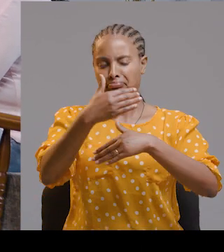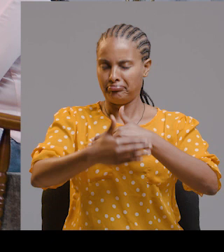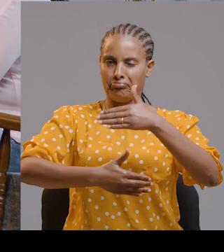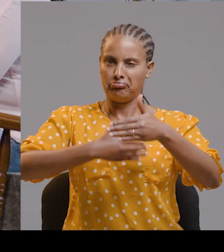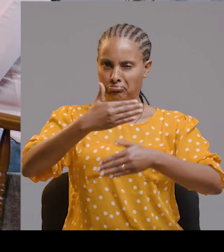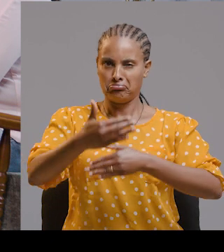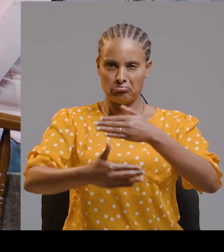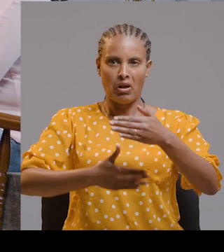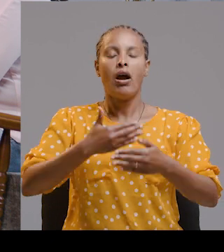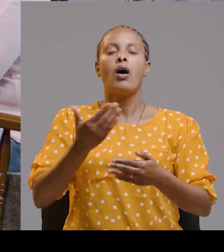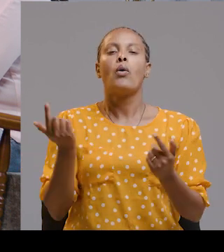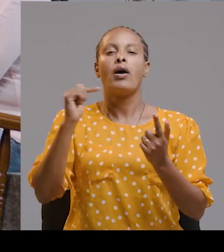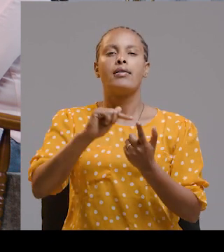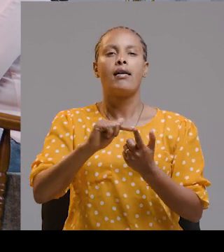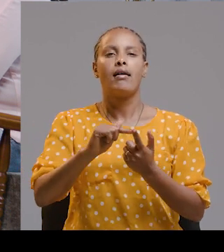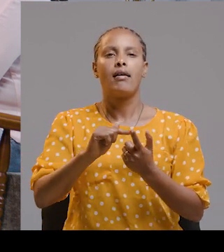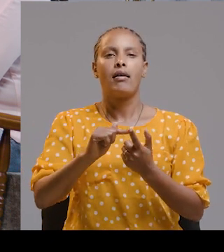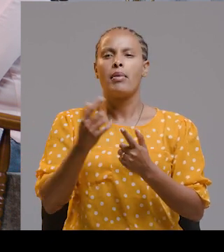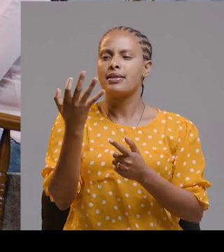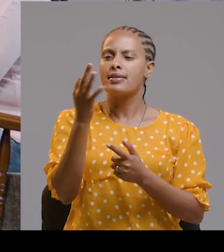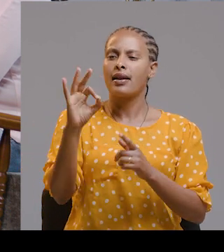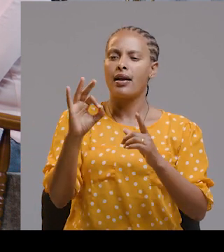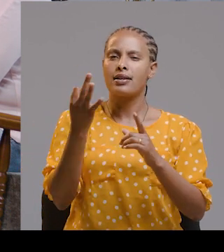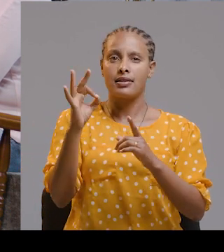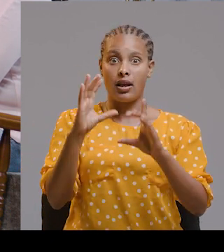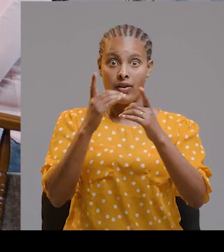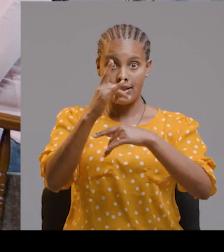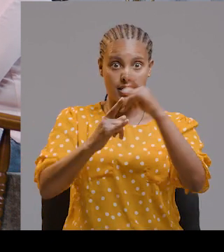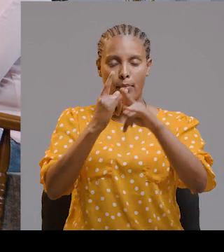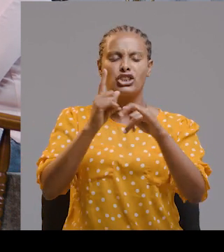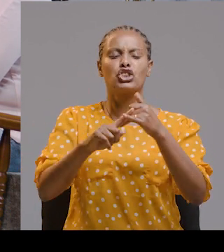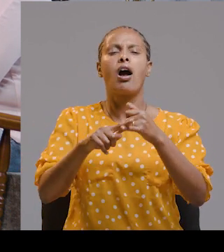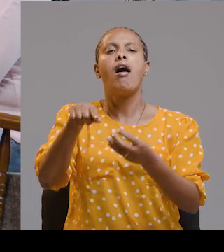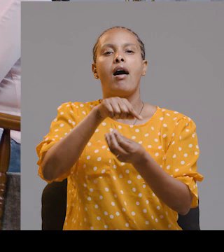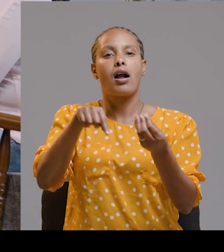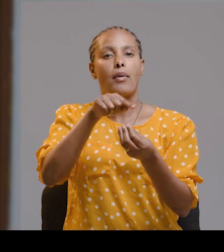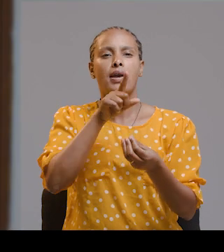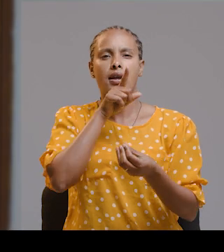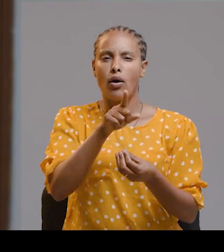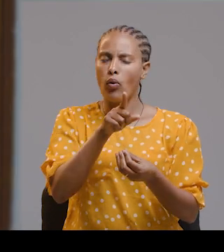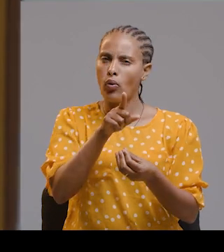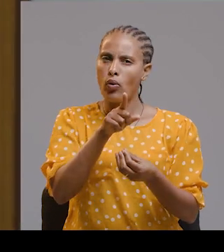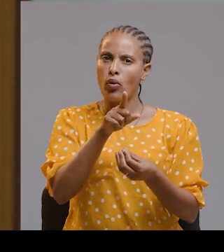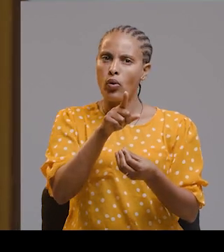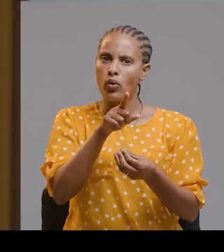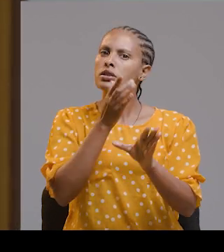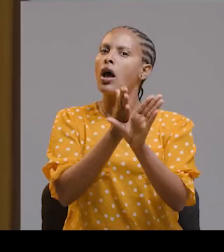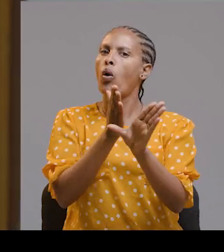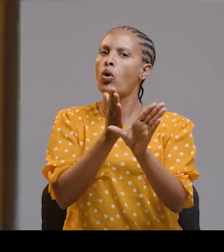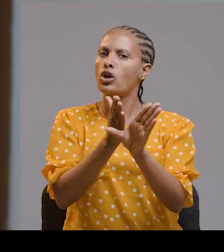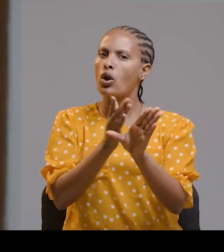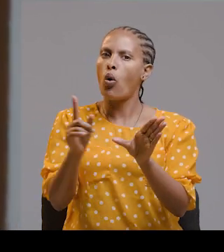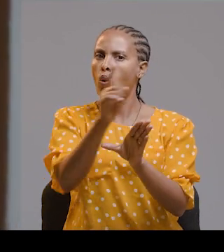بگذیهیت و در مصدر از دنیا کفل زم مچار رشک خوابیلینو